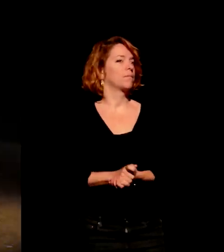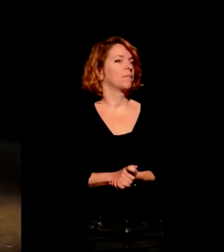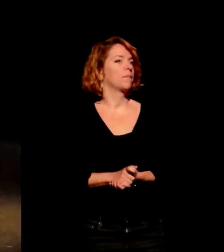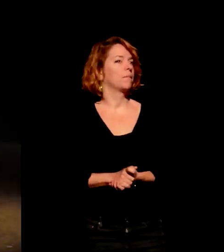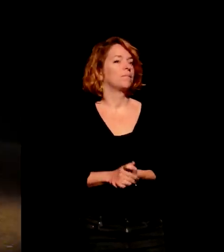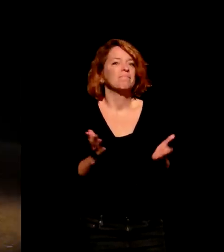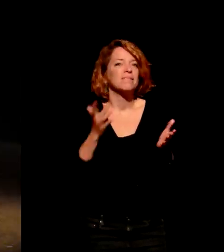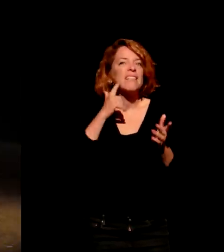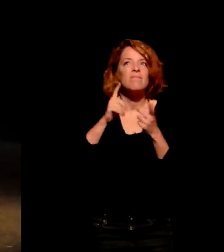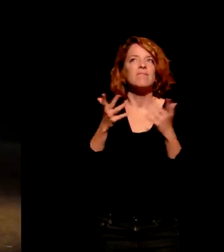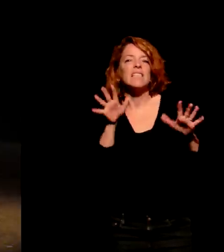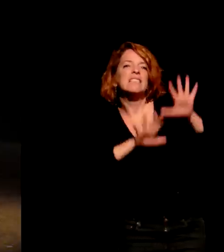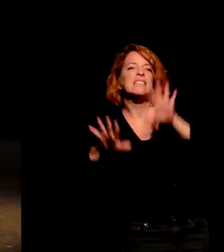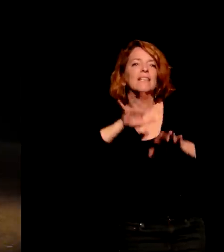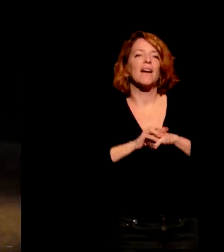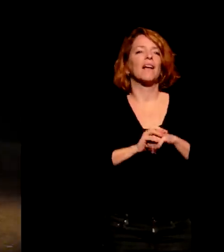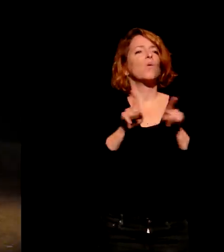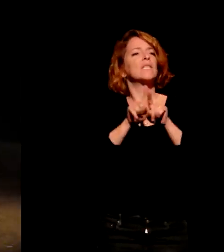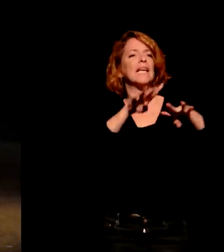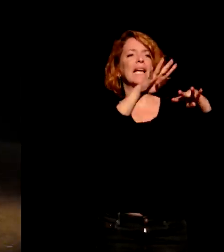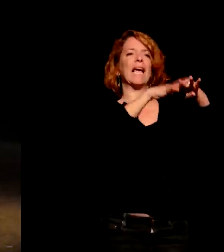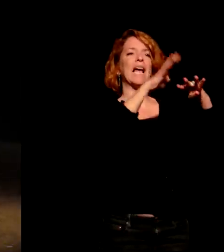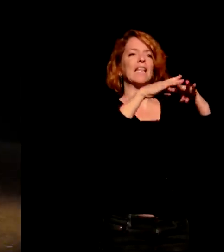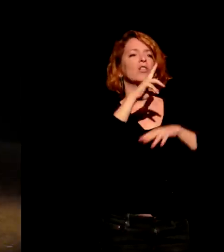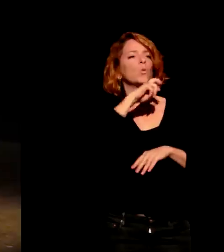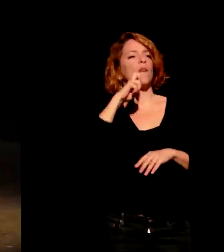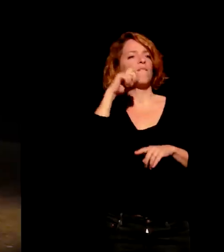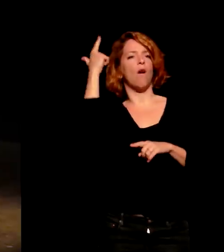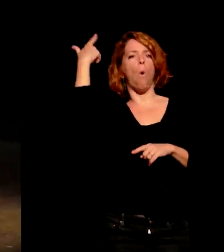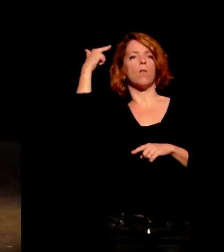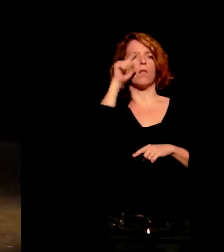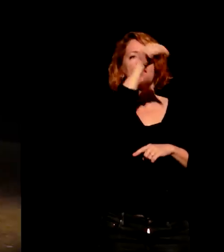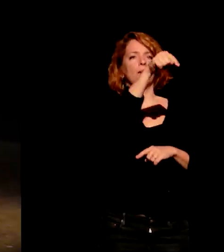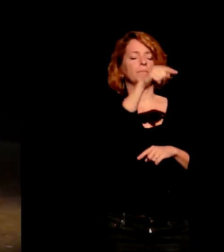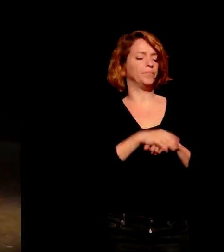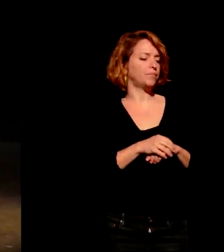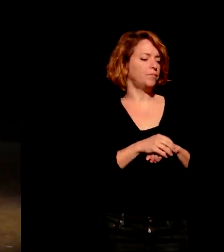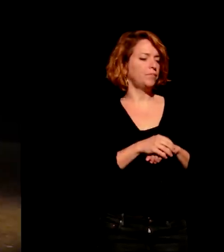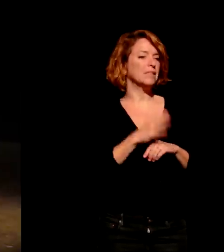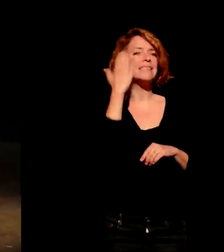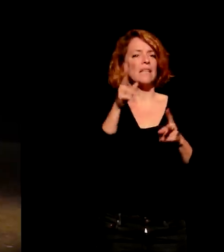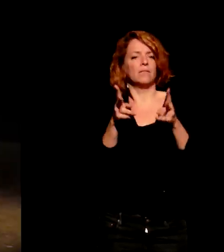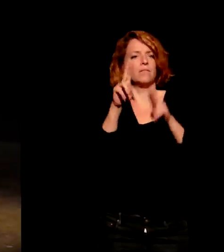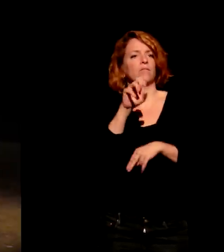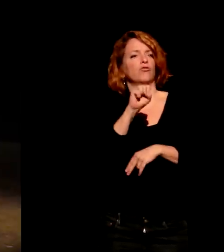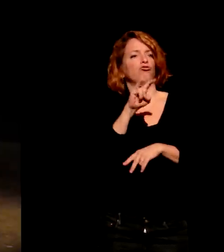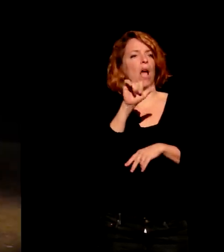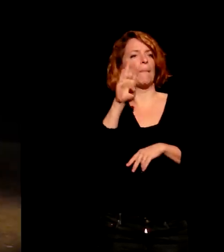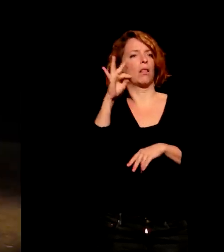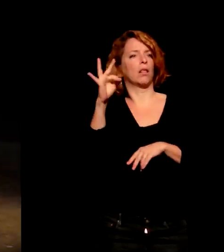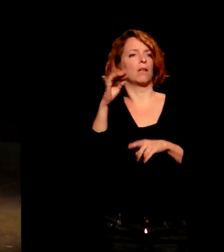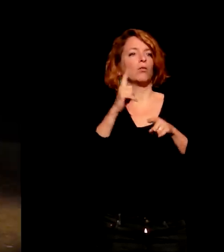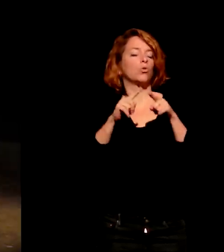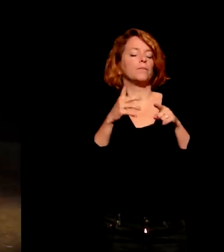Un autre exemple, c'est dans le quartier juif à Londres. Un autre truc qu'on n'a pas le droit de faire pendant le Shabbat, c'est de porter des choses lourdes. C'est une